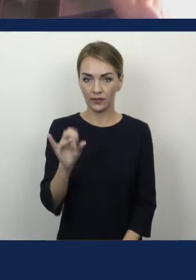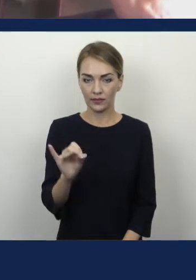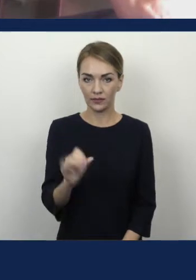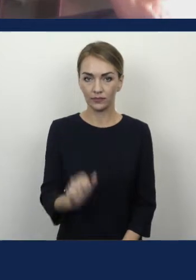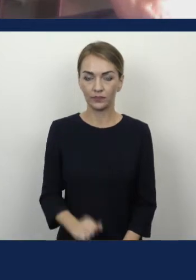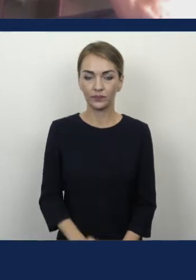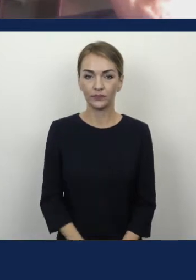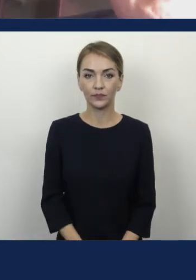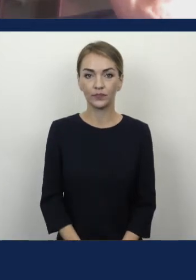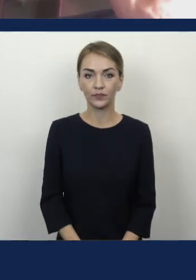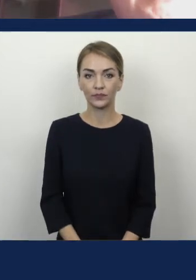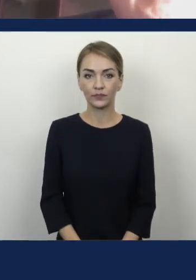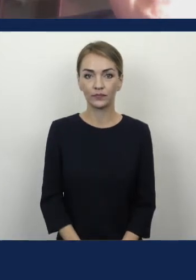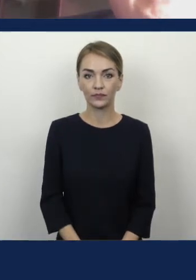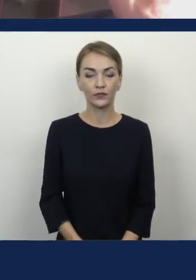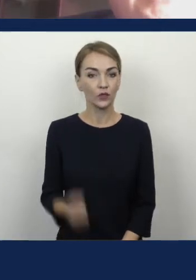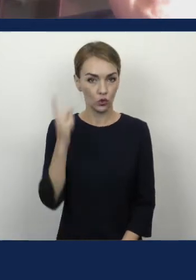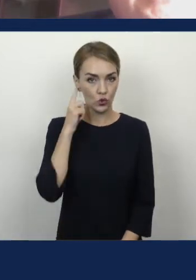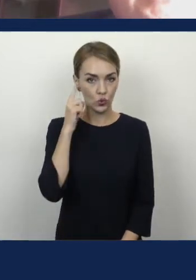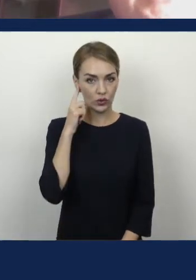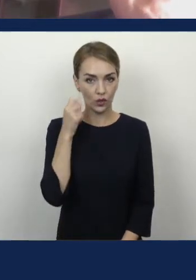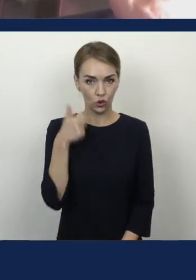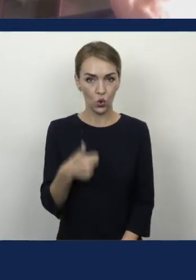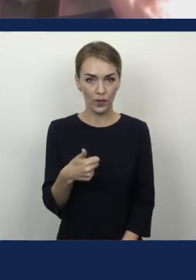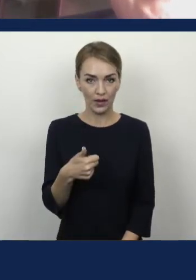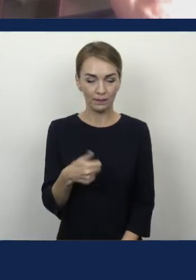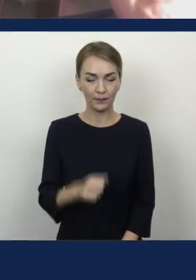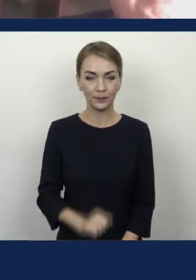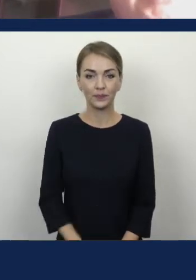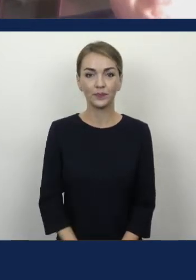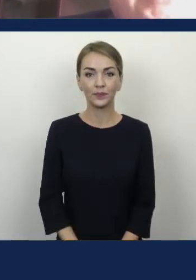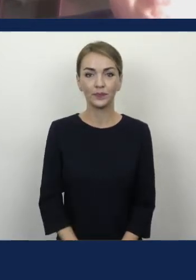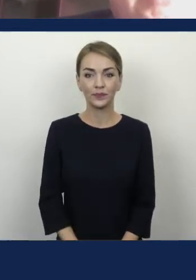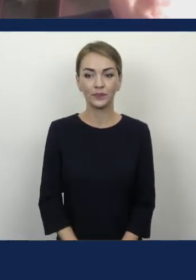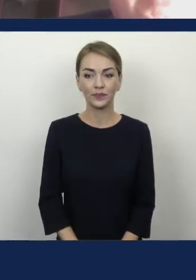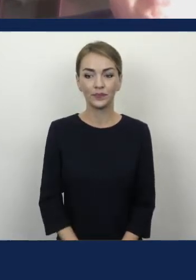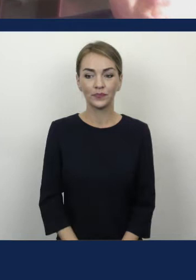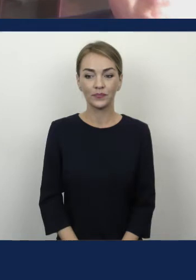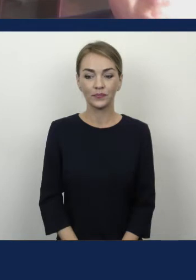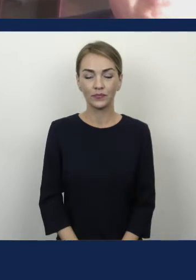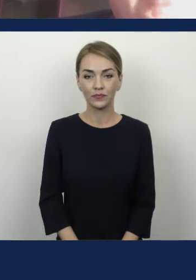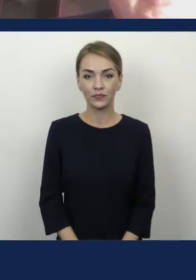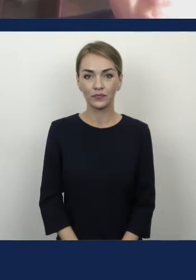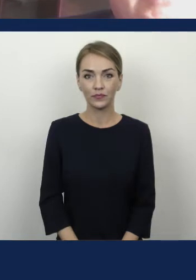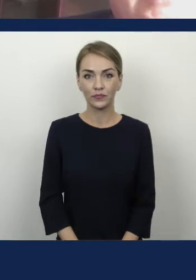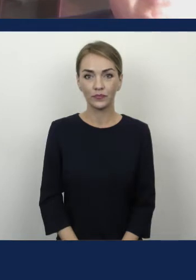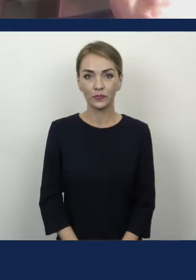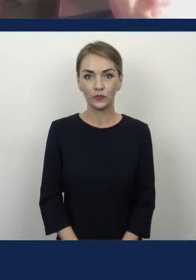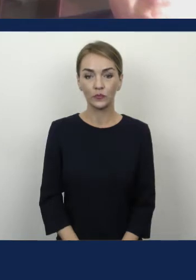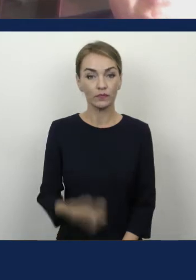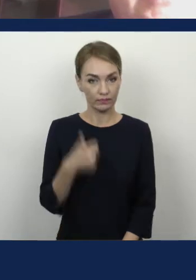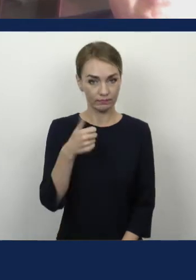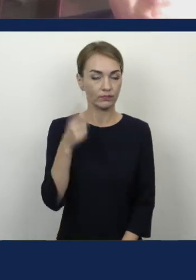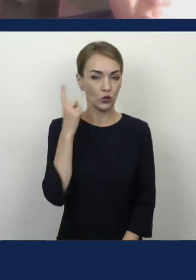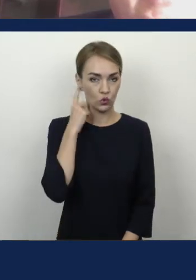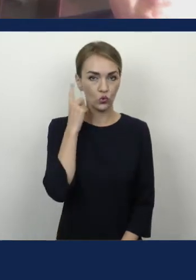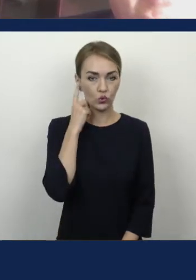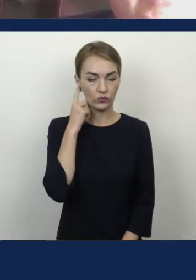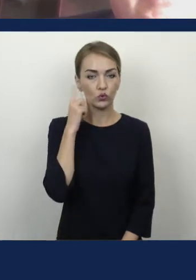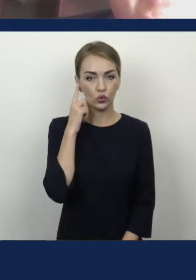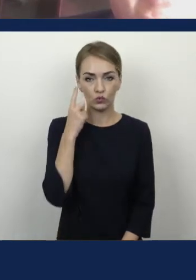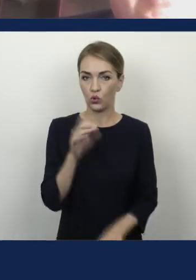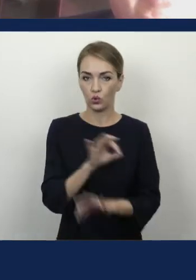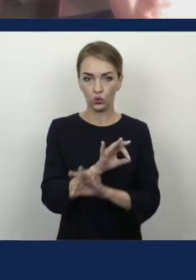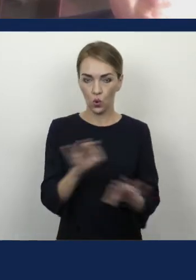Are you hearing me? Я слышен или нет? The interpreter can hear you very well.